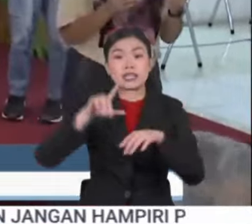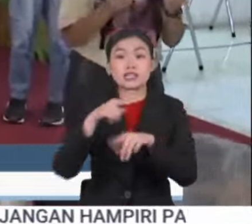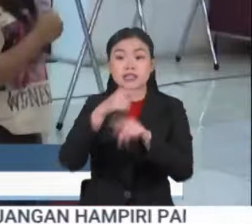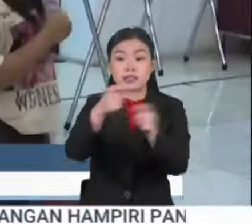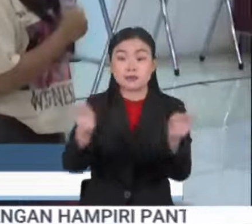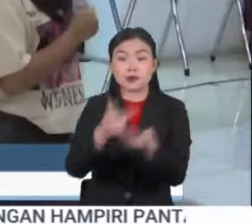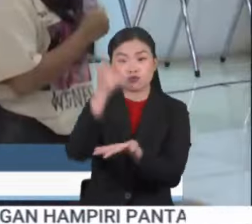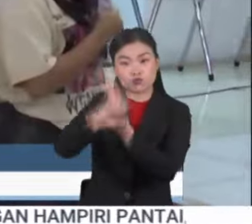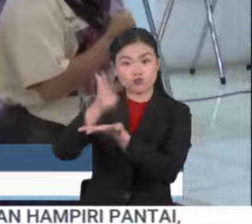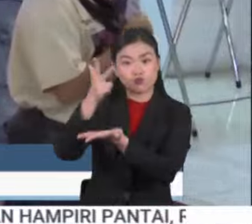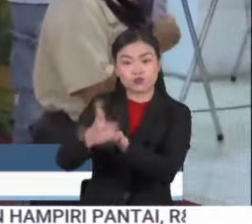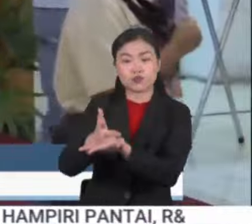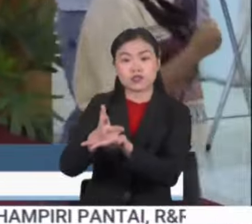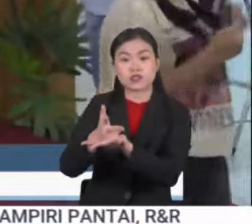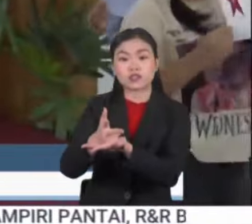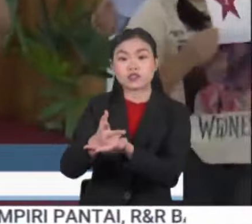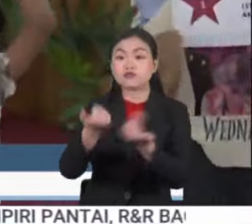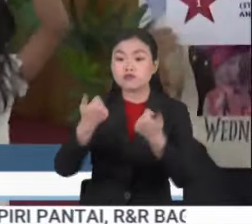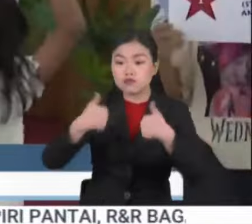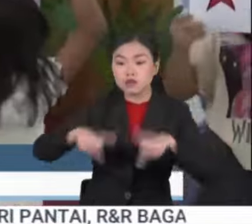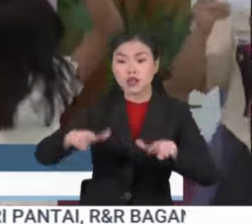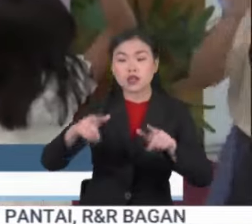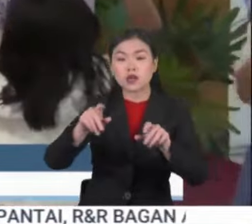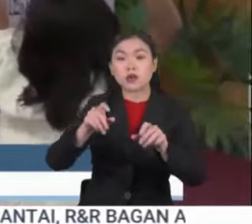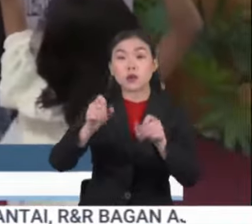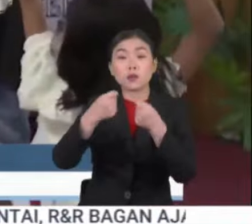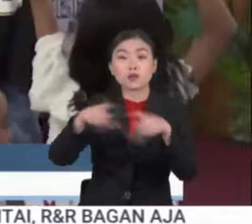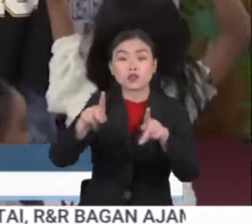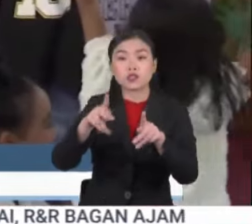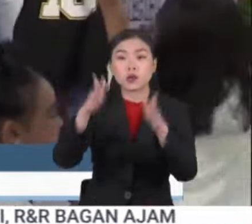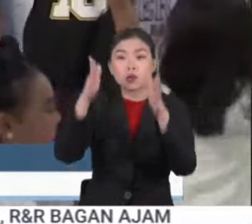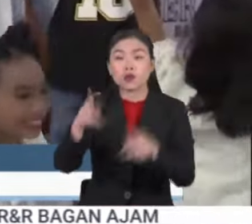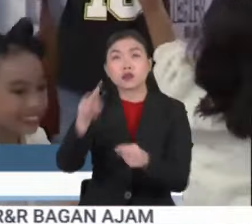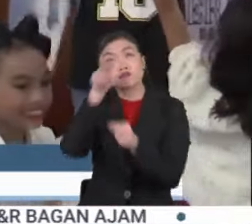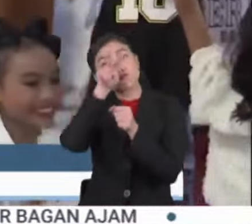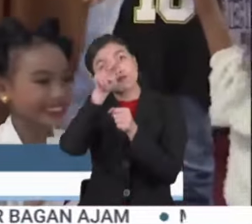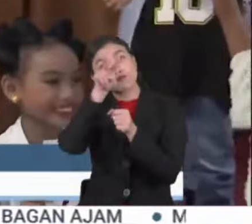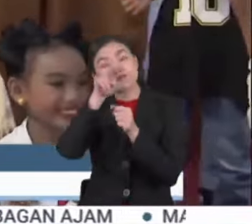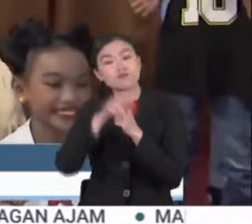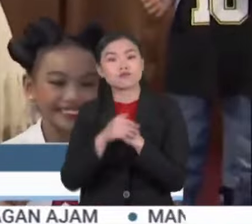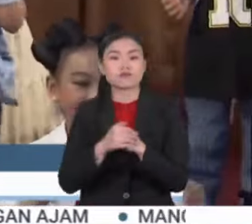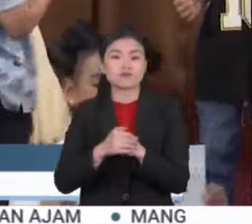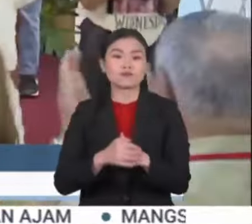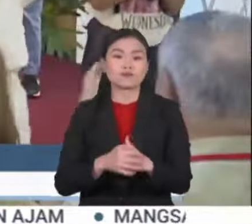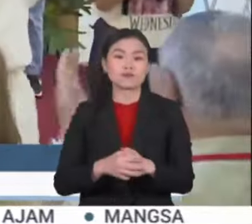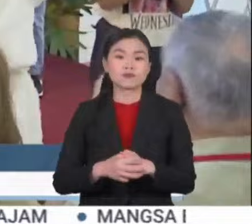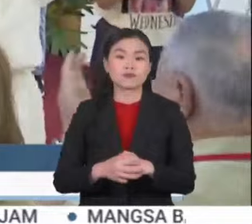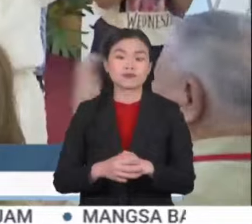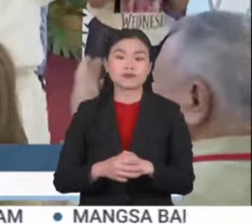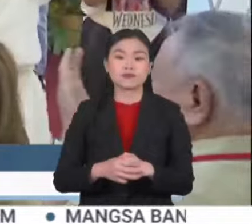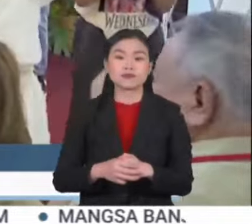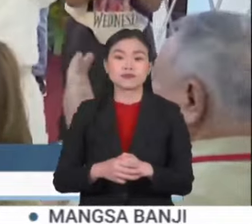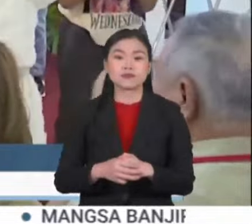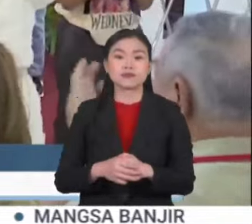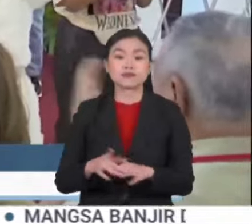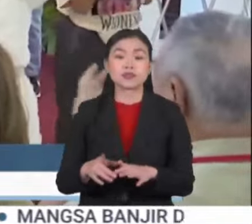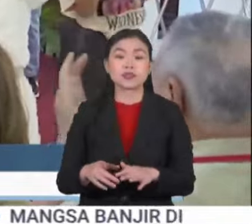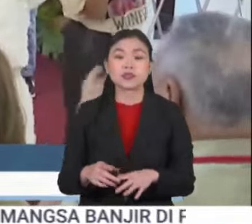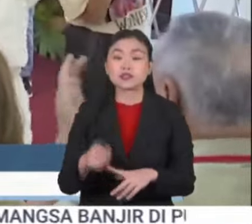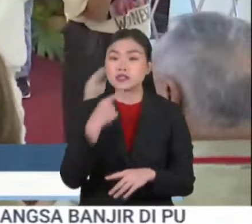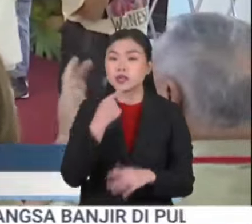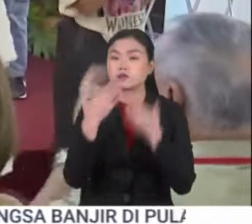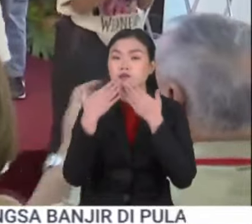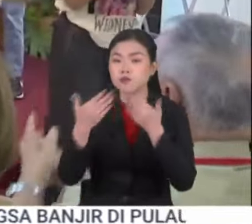RTM Kuching bagi memberi peluang kepada orang ramai menyaksikan acara tersebut dalam suasana santai. Beliau turut